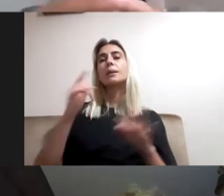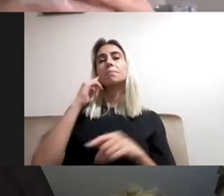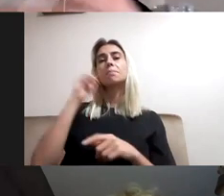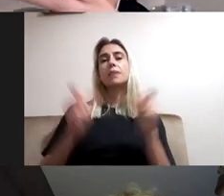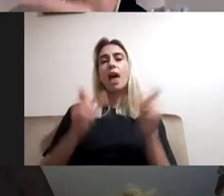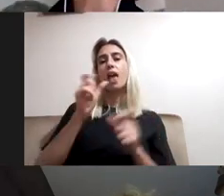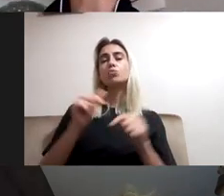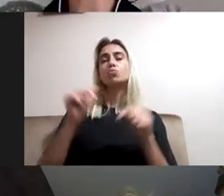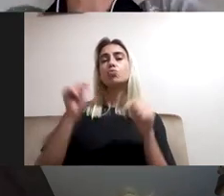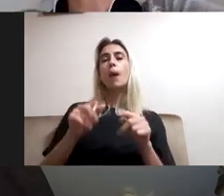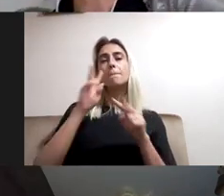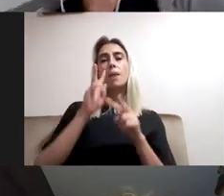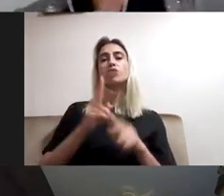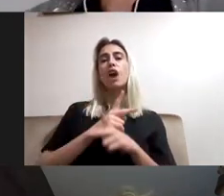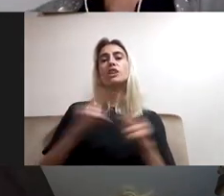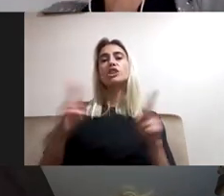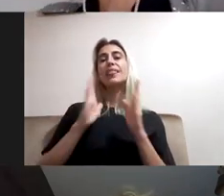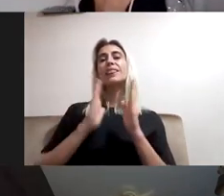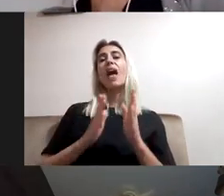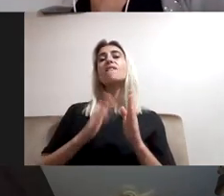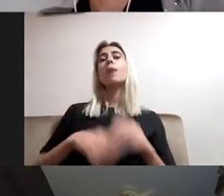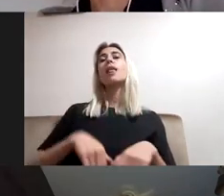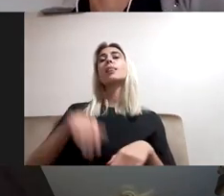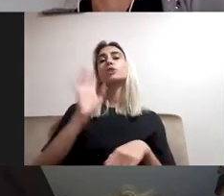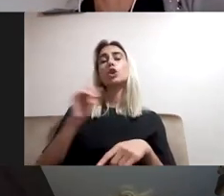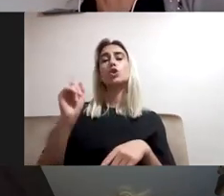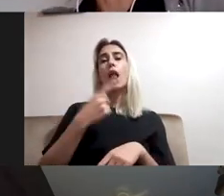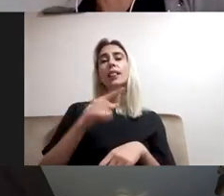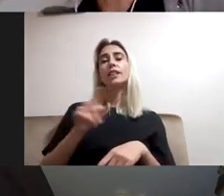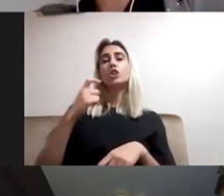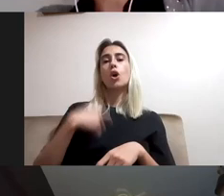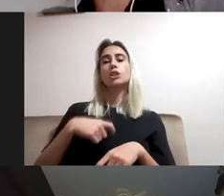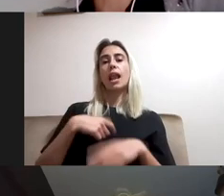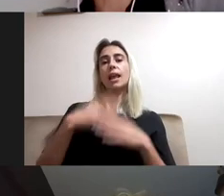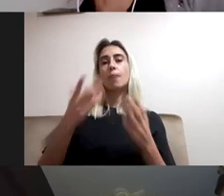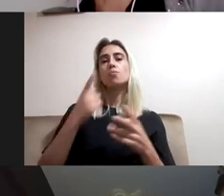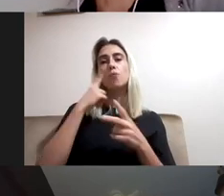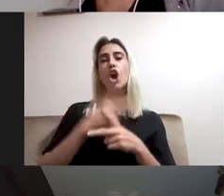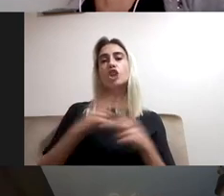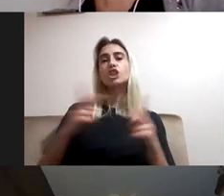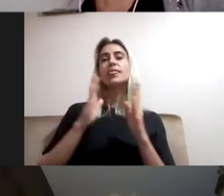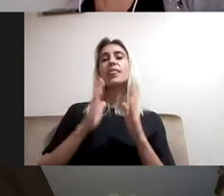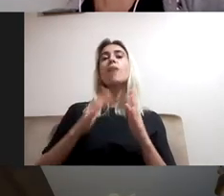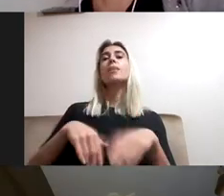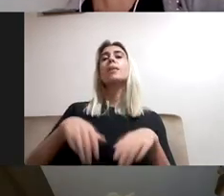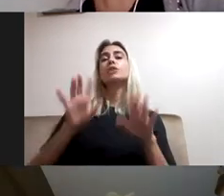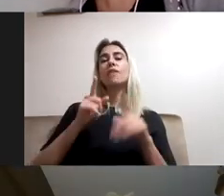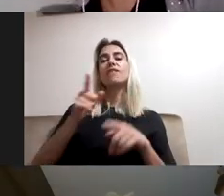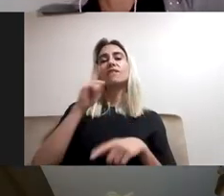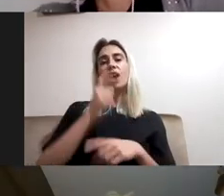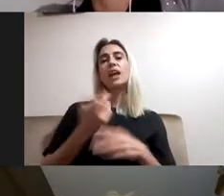şu andaki bakış açılarıyla devam edemeyeceklerini, yöneticiler özellikle, bu bakış açılarıyla devam edemeyeceklerinin de